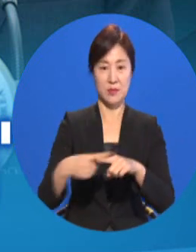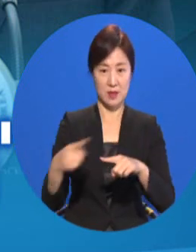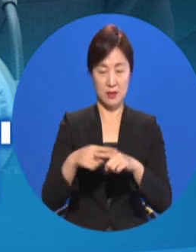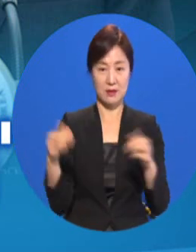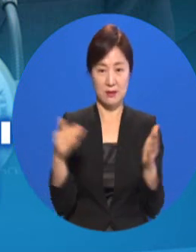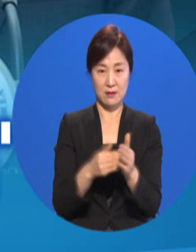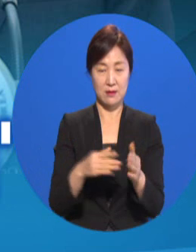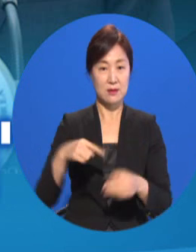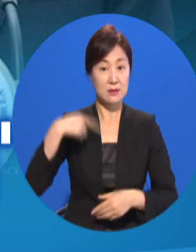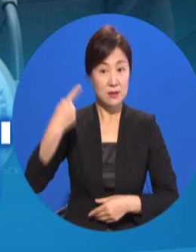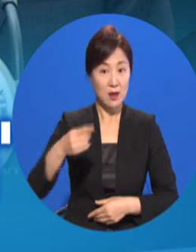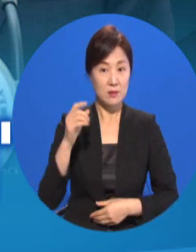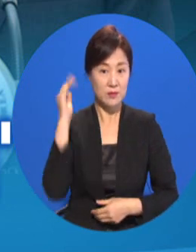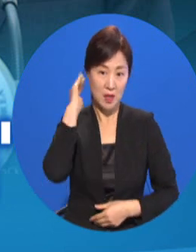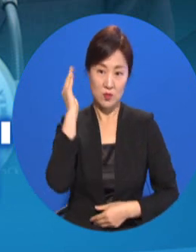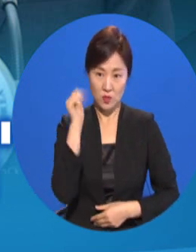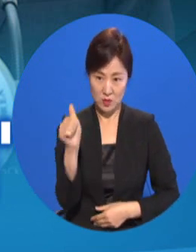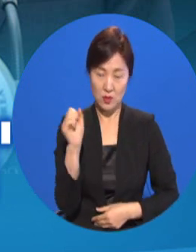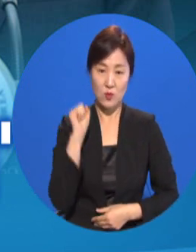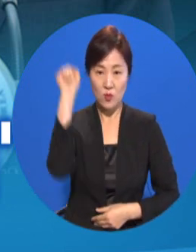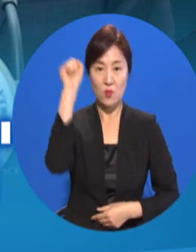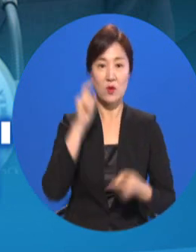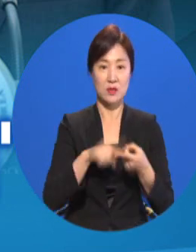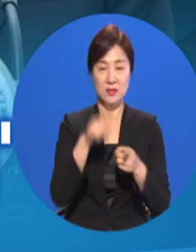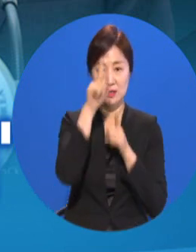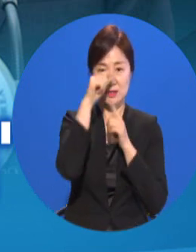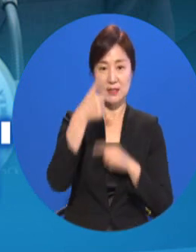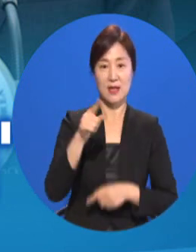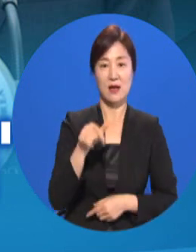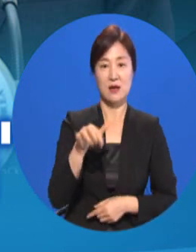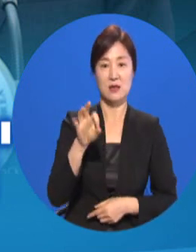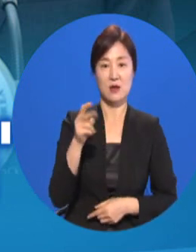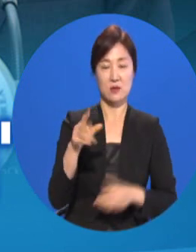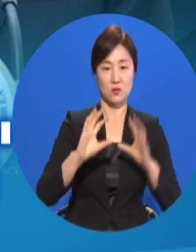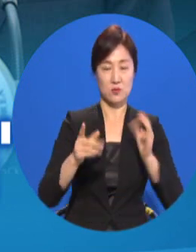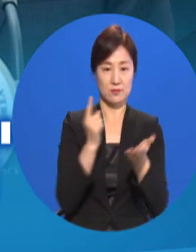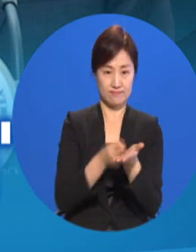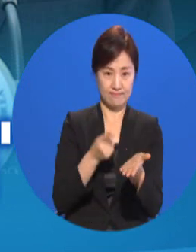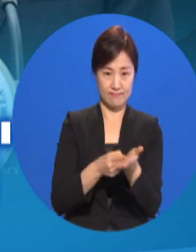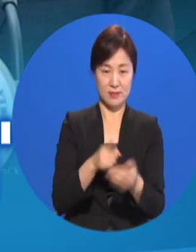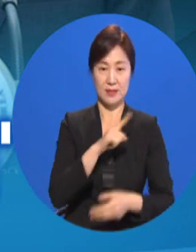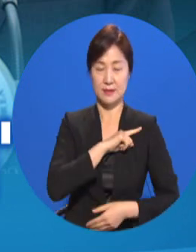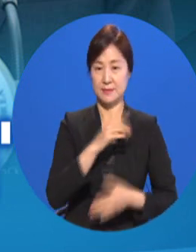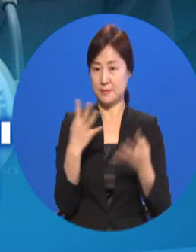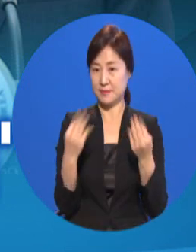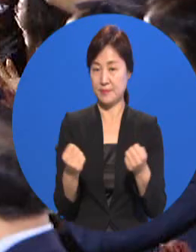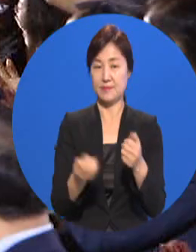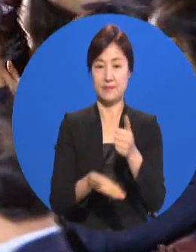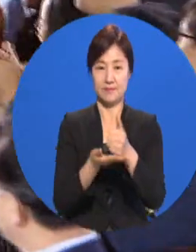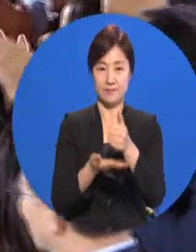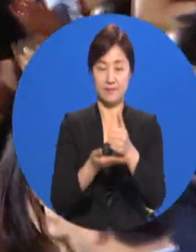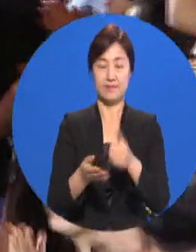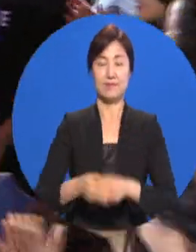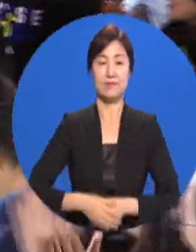대통령에 대한 선호도는 이낙연 총리가 가장 높은 것으로 나타났습니다 김종수 기자가 보도합니다